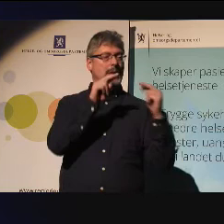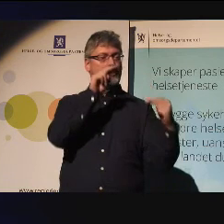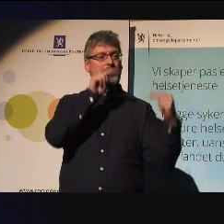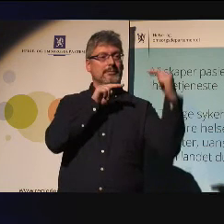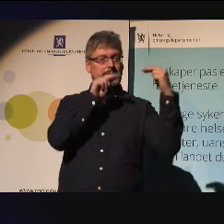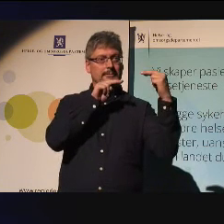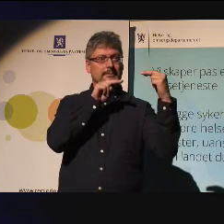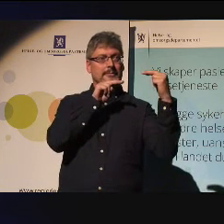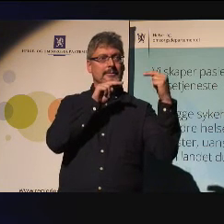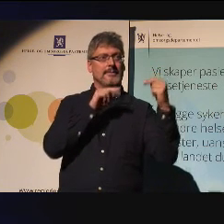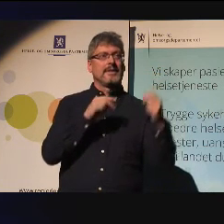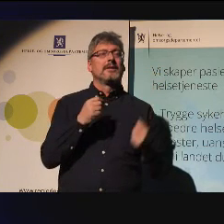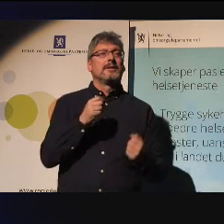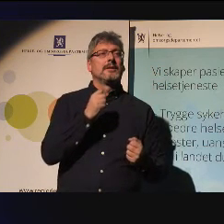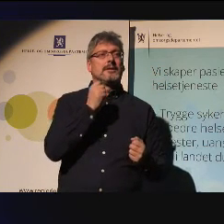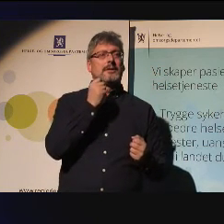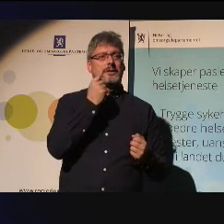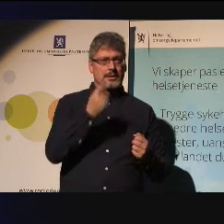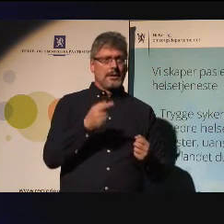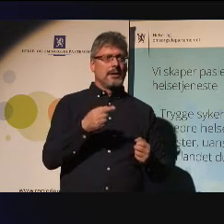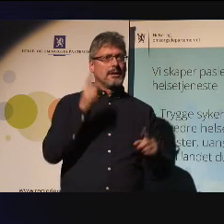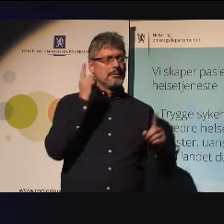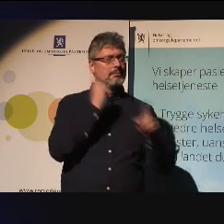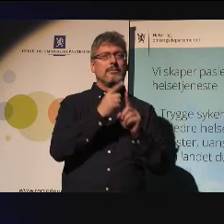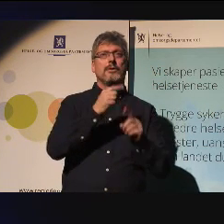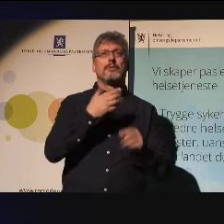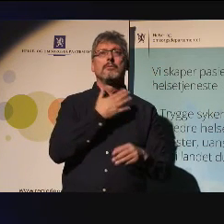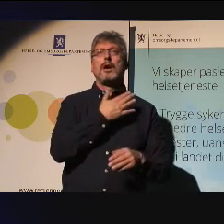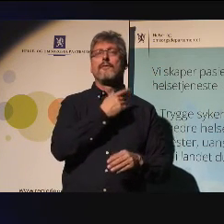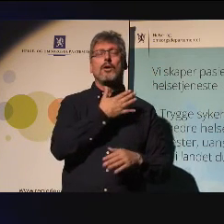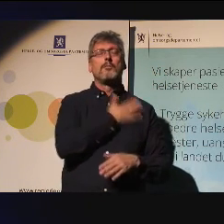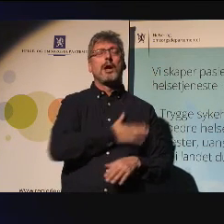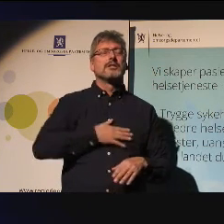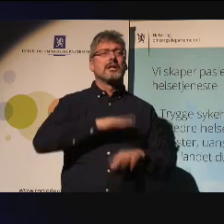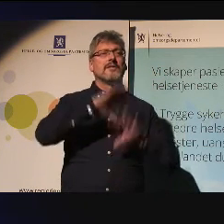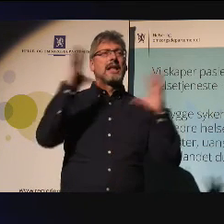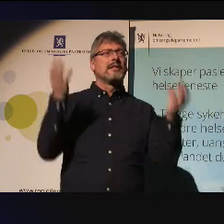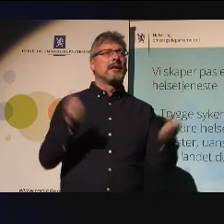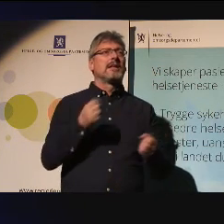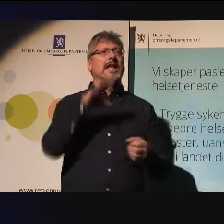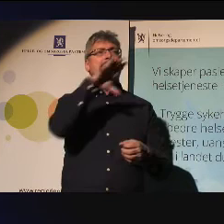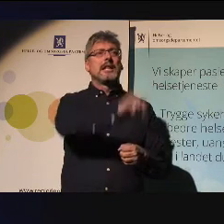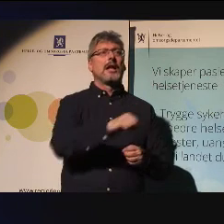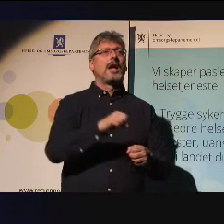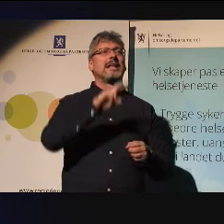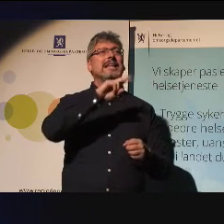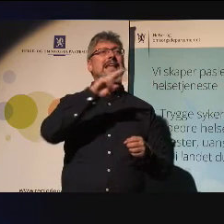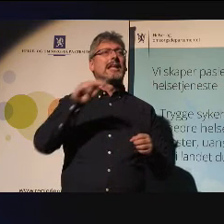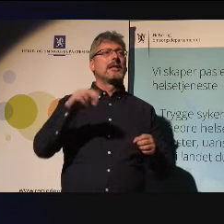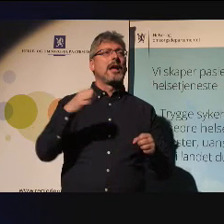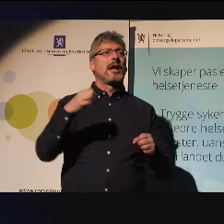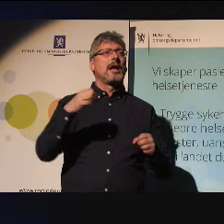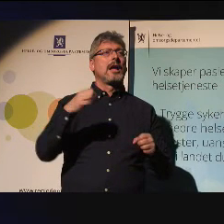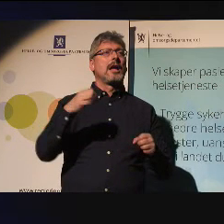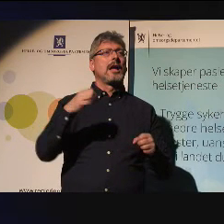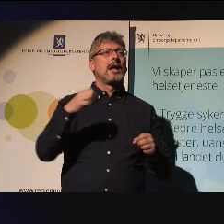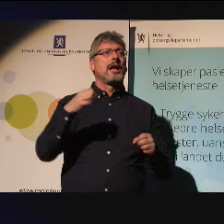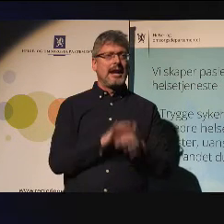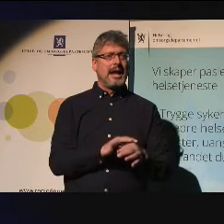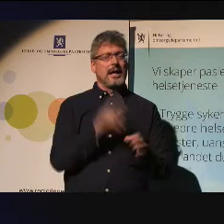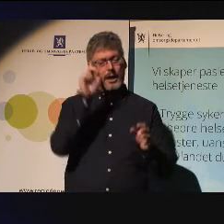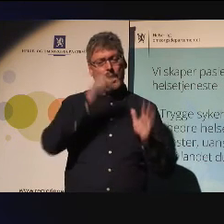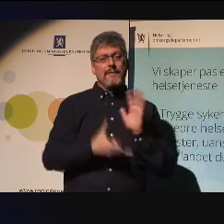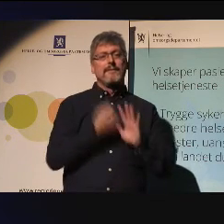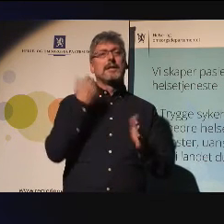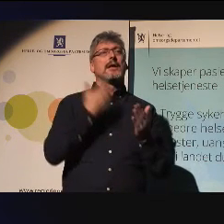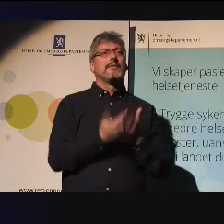Snart får prostatakreftpasienter over hele landet tilgang på en digitalt verktøy der de sammen med legen sin kan finne